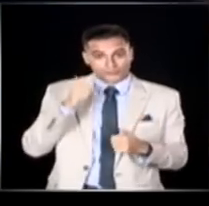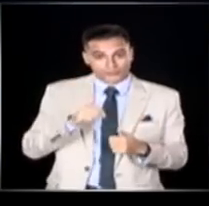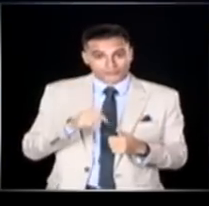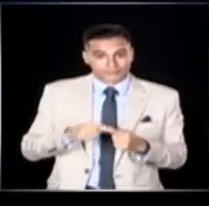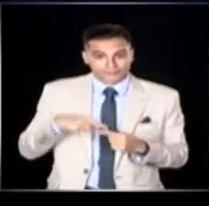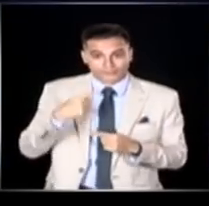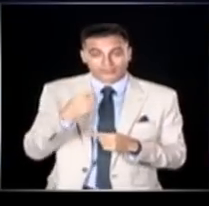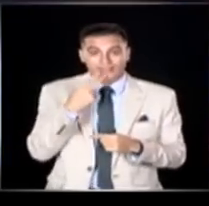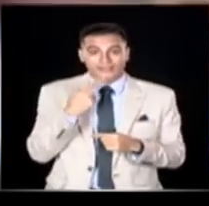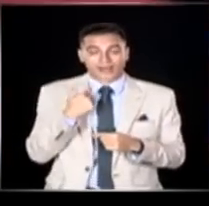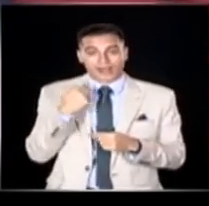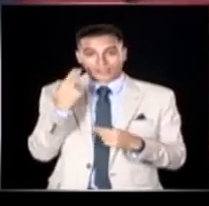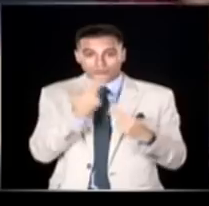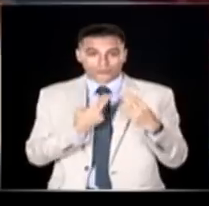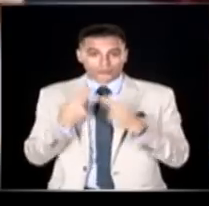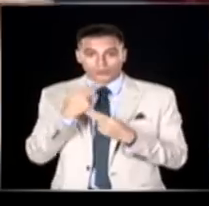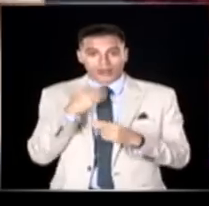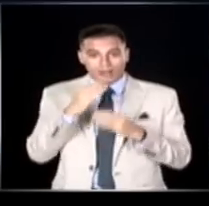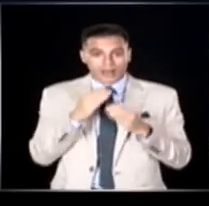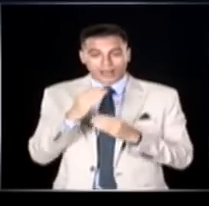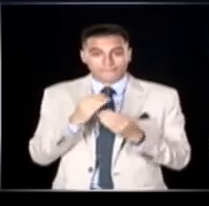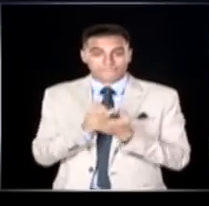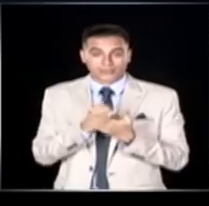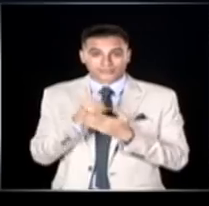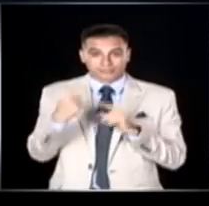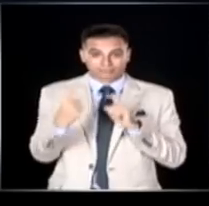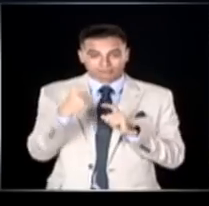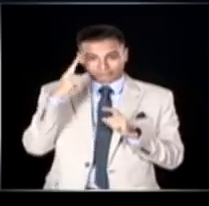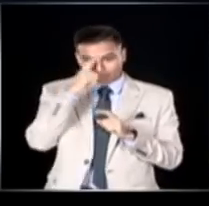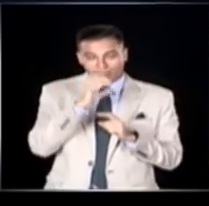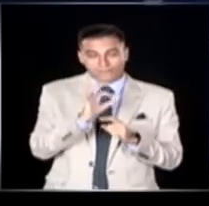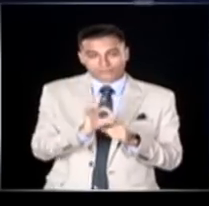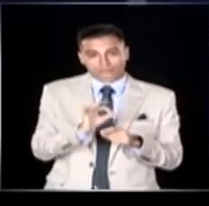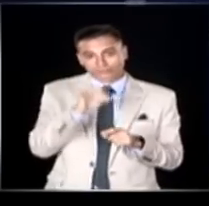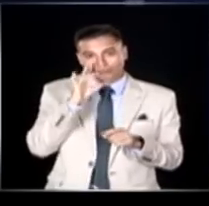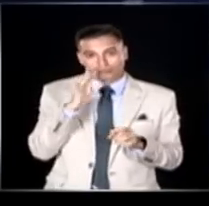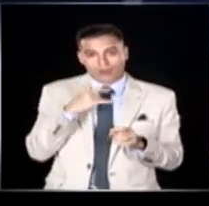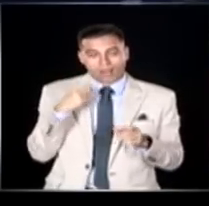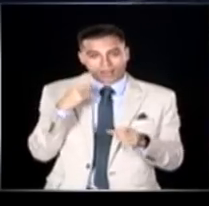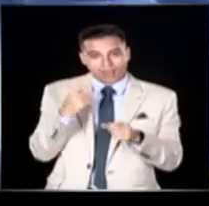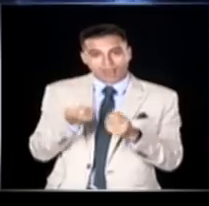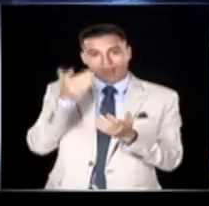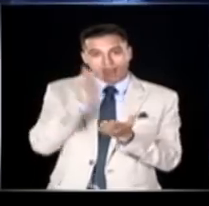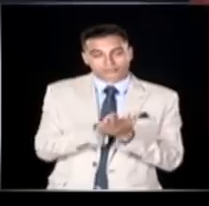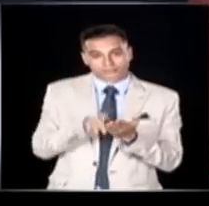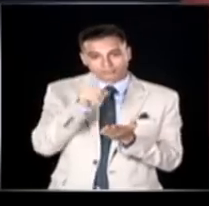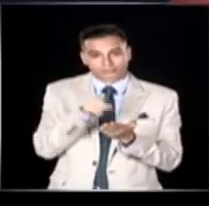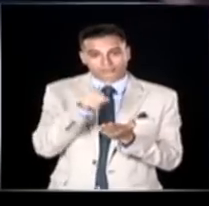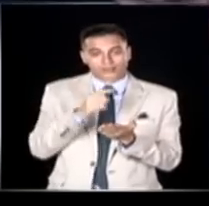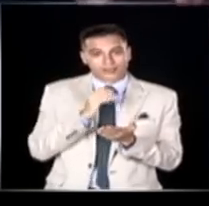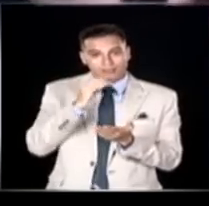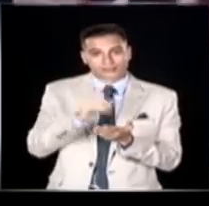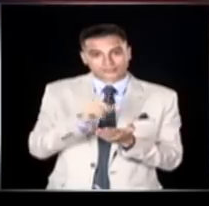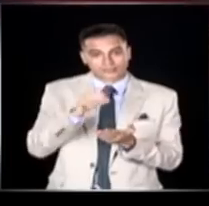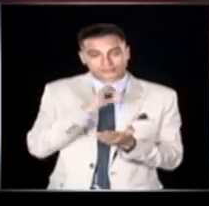الهدف الزائد المنخطف منا، مدرسة الشيماء تعادلت معانا، بس احنا لسه عندنا امل كبير في عجلة الحظ وان احنا ان شاء الله نصل. طبعا عجلة الحظ